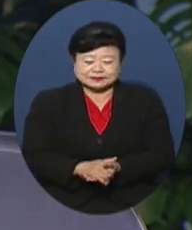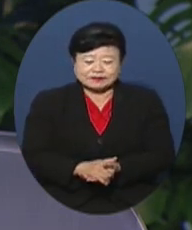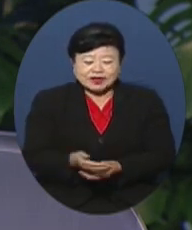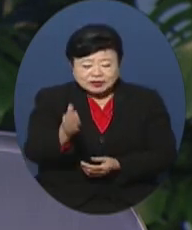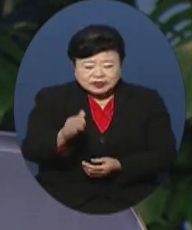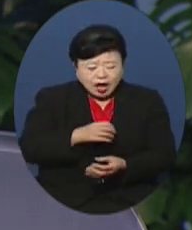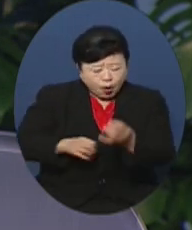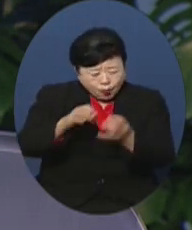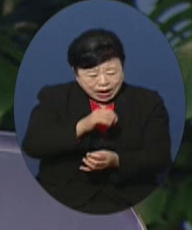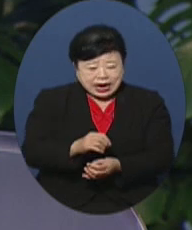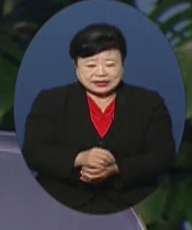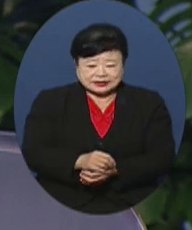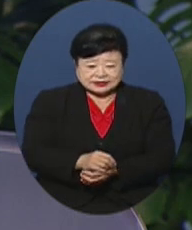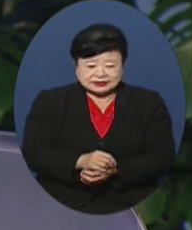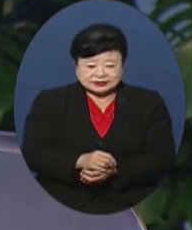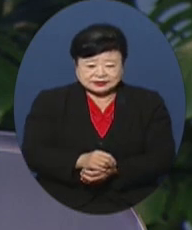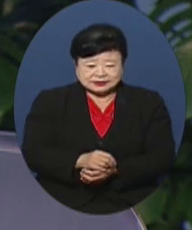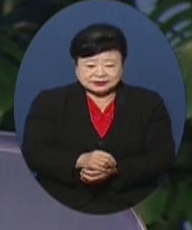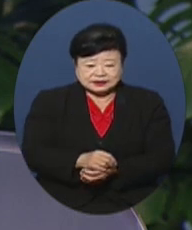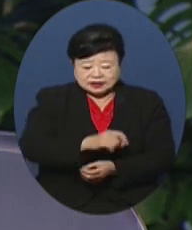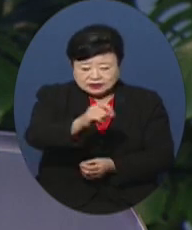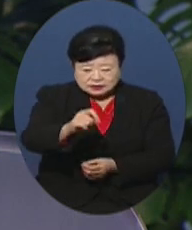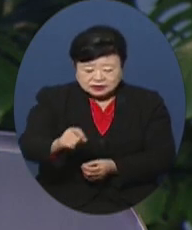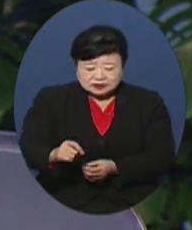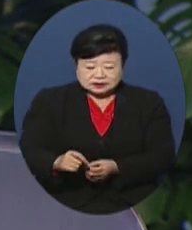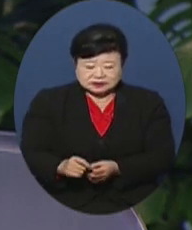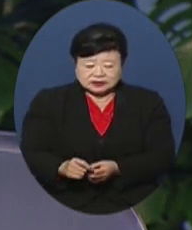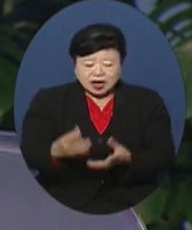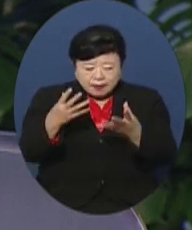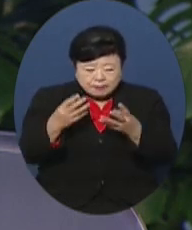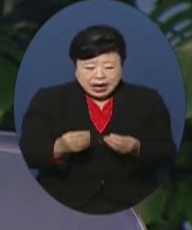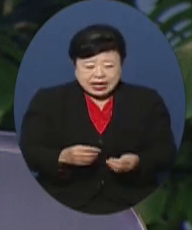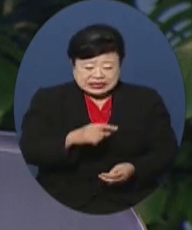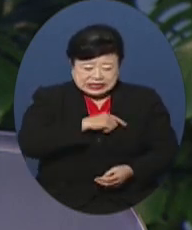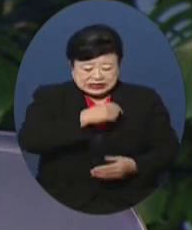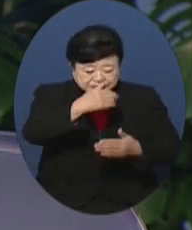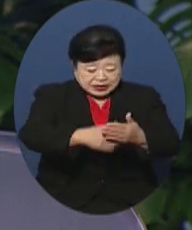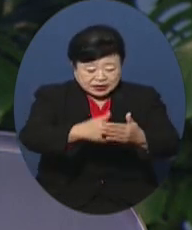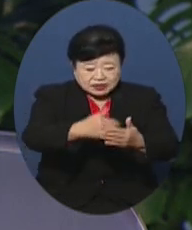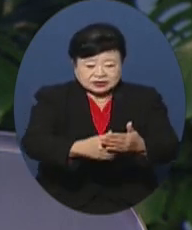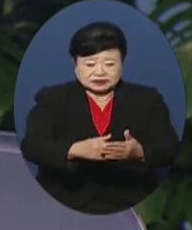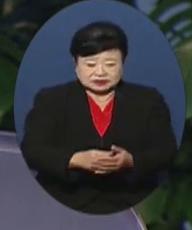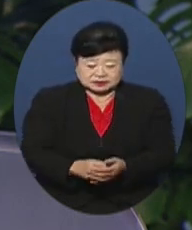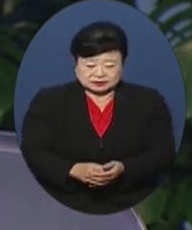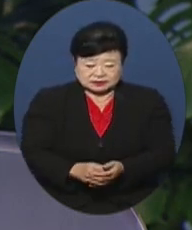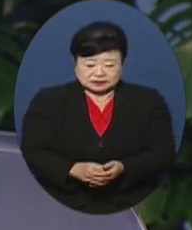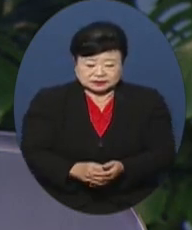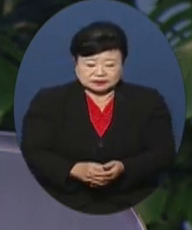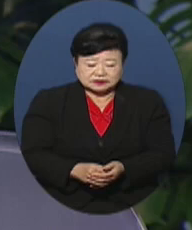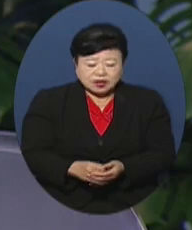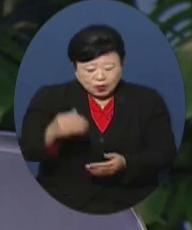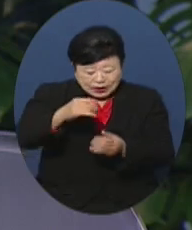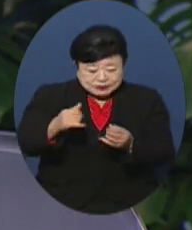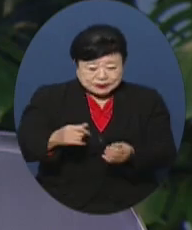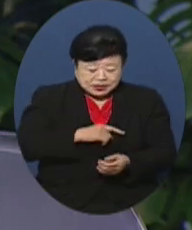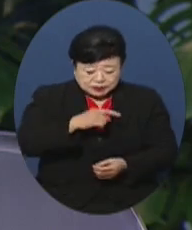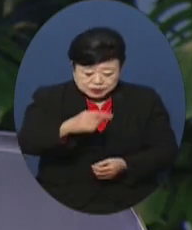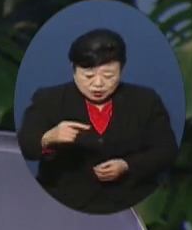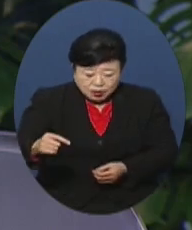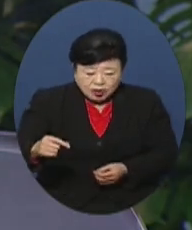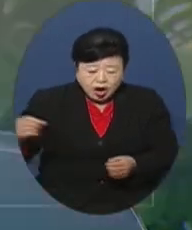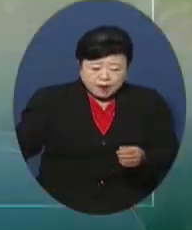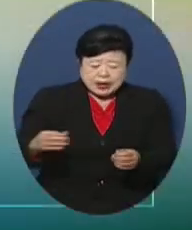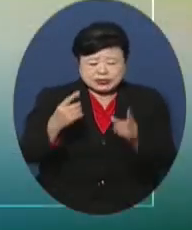그런데 관람객들이 방명록에 가장 많이 남겼던 문장은 바로 이것인 것입니다.